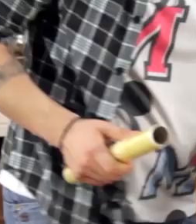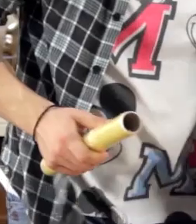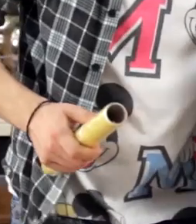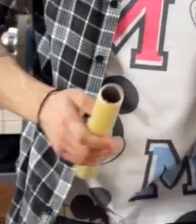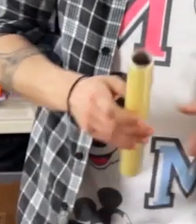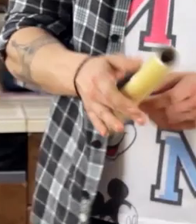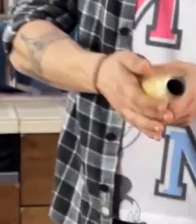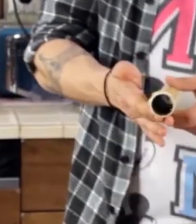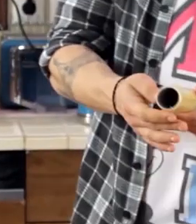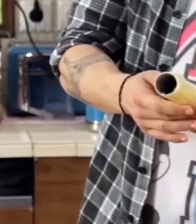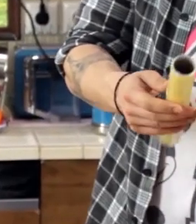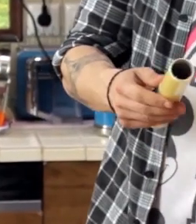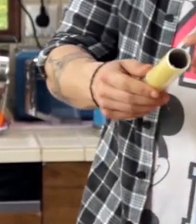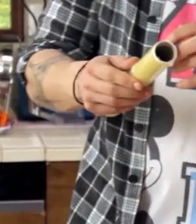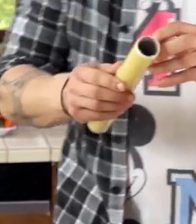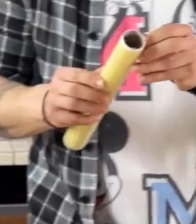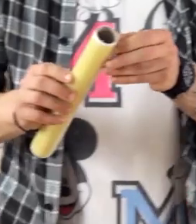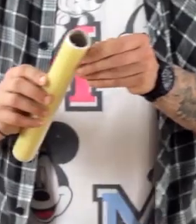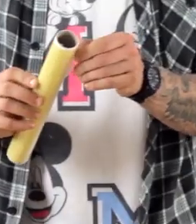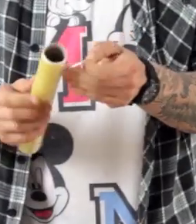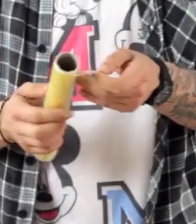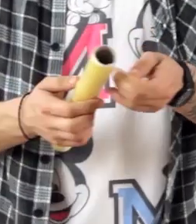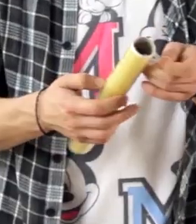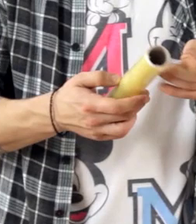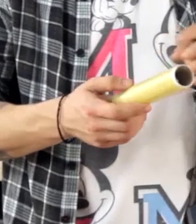Θα κλείσω και το μάτι για να μην καίμε γκάζι.